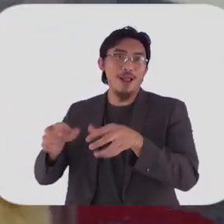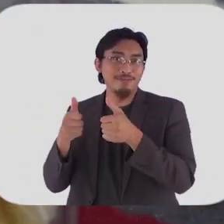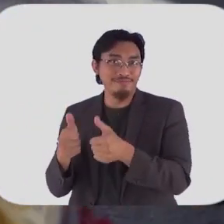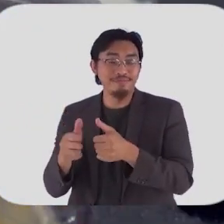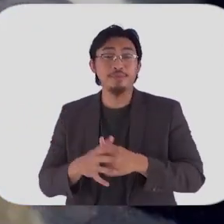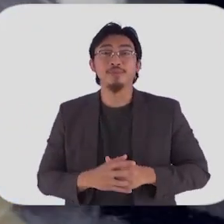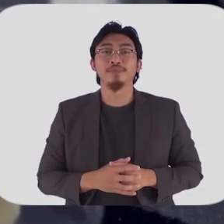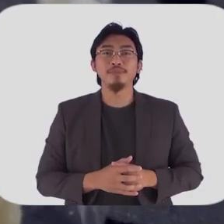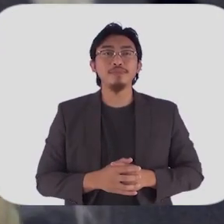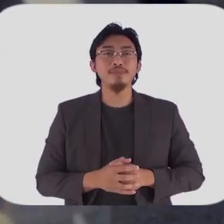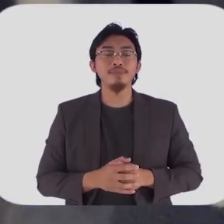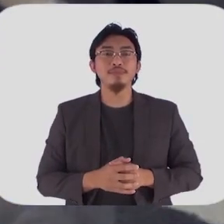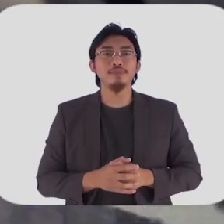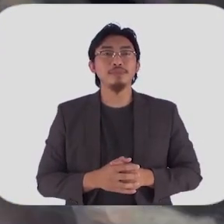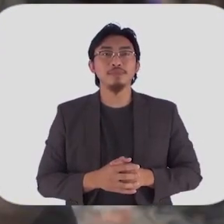beli.